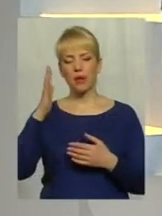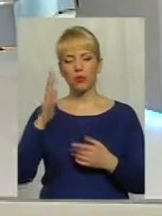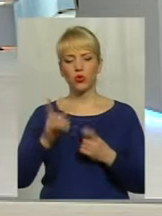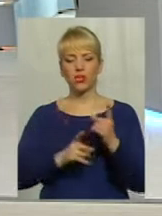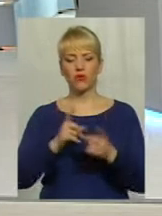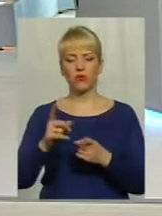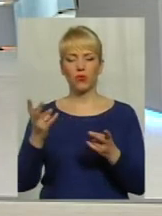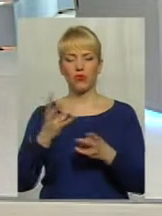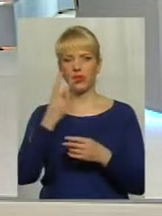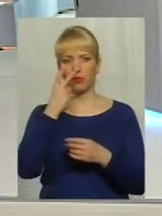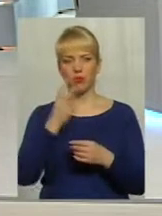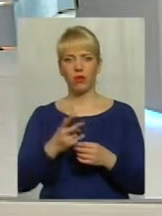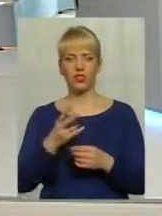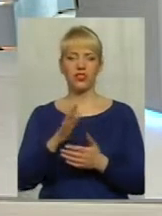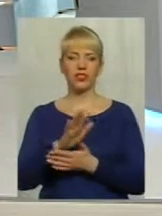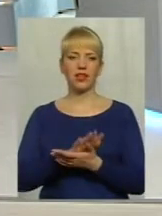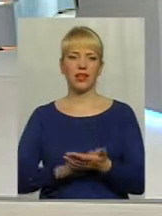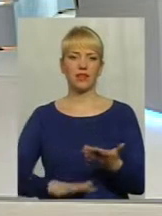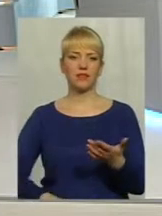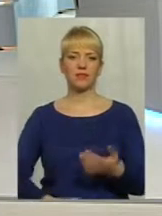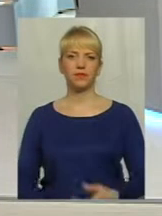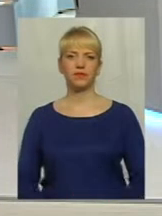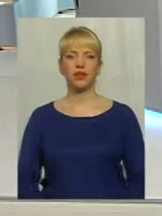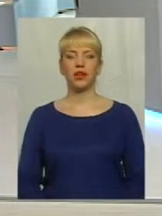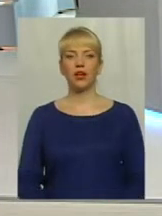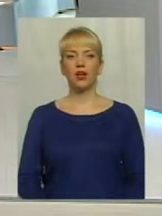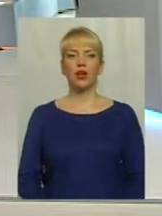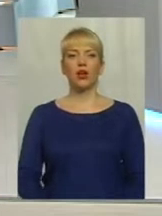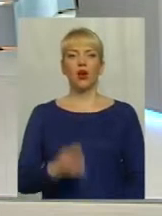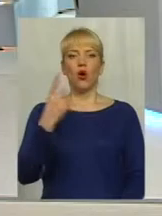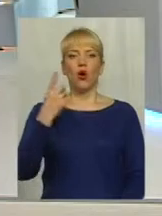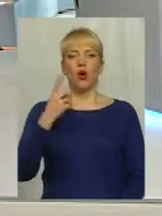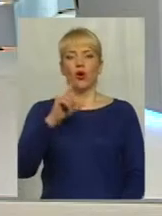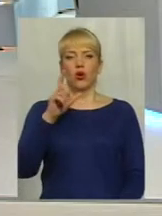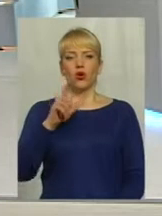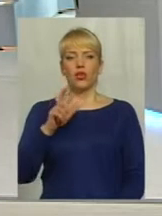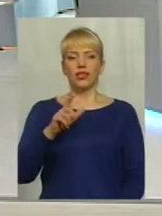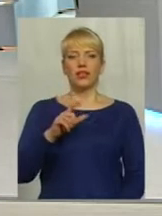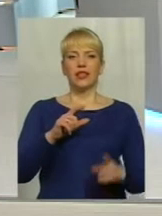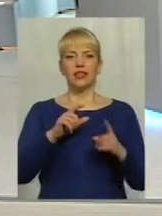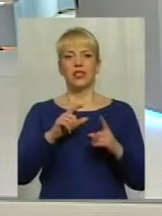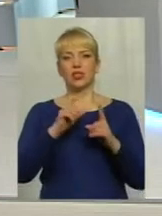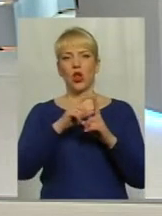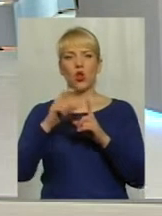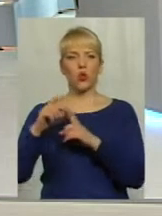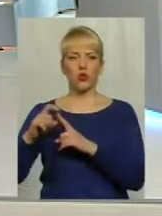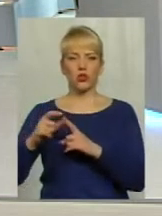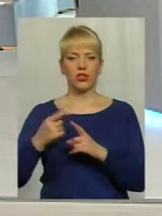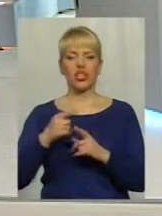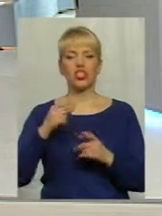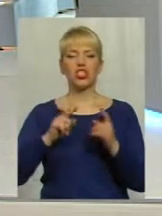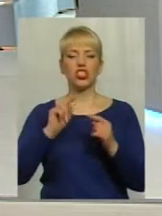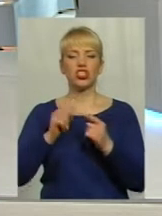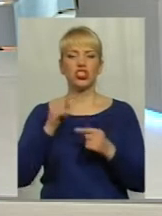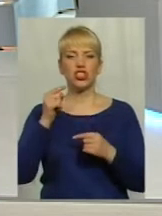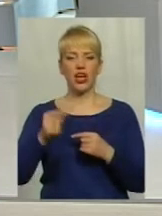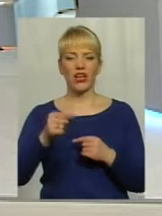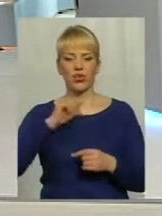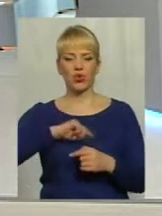побачити далі? Знаєте, один із лозунгів реформації, ось він тут і записаний, через духовну реформацію до